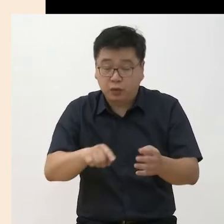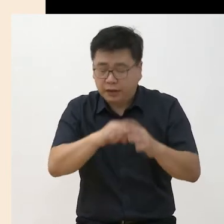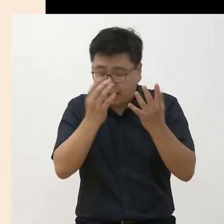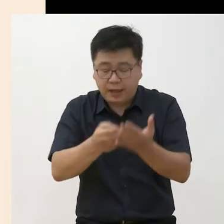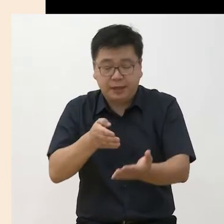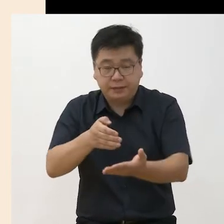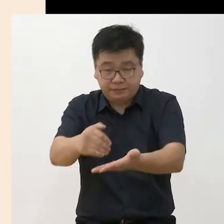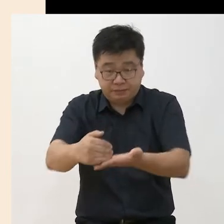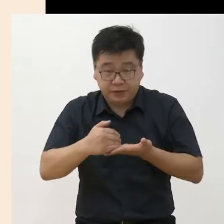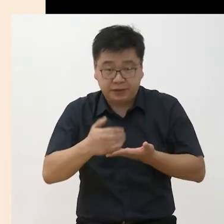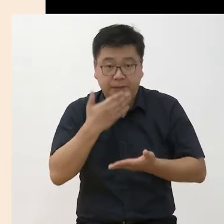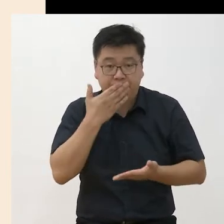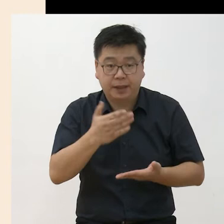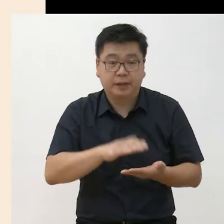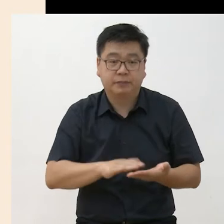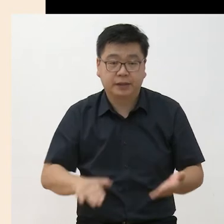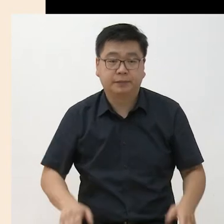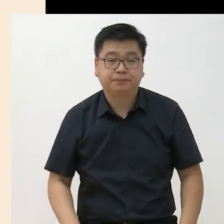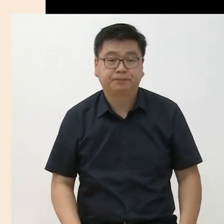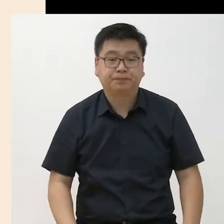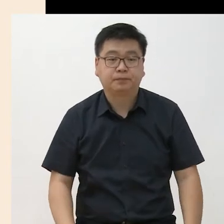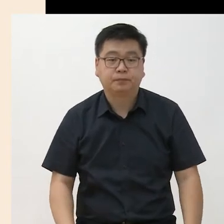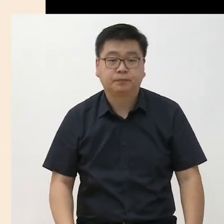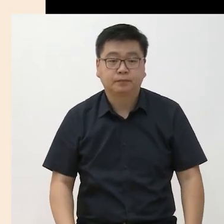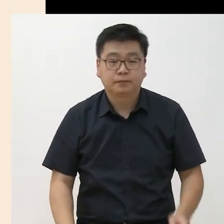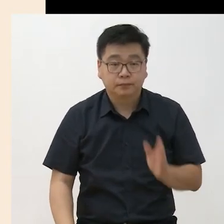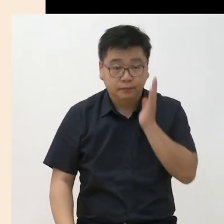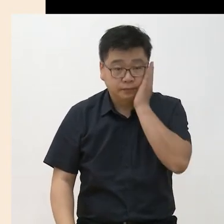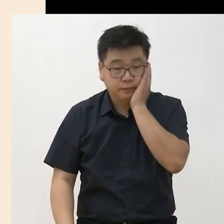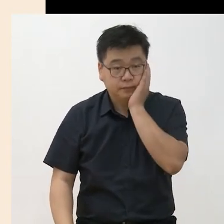주체들이 신청할 수 있도록 그렇게 지금 하고 있습니다.